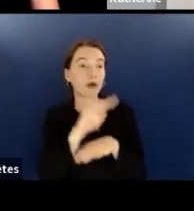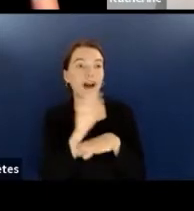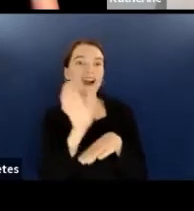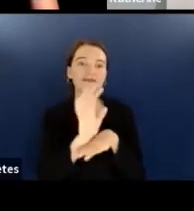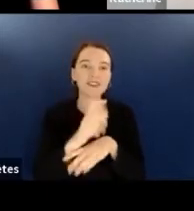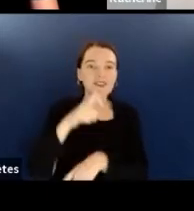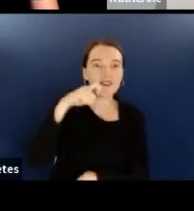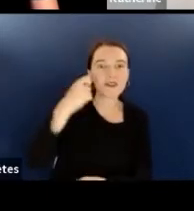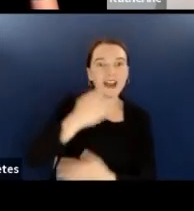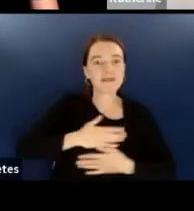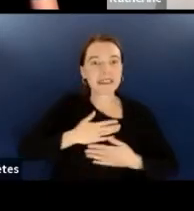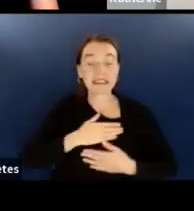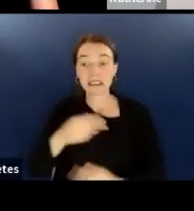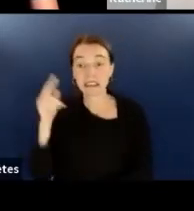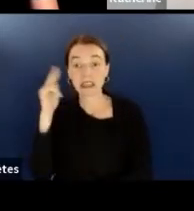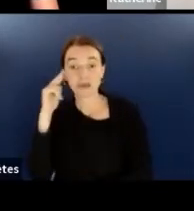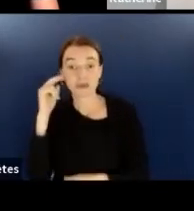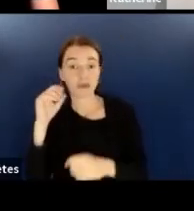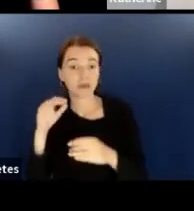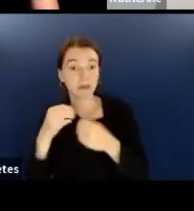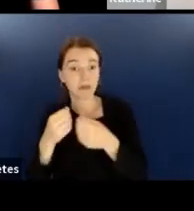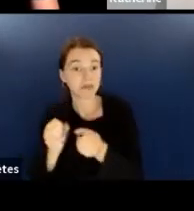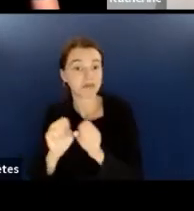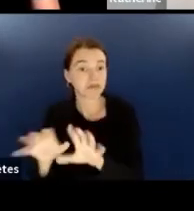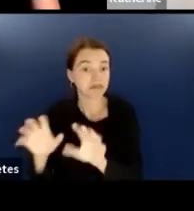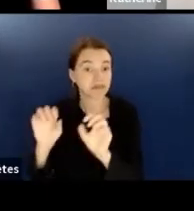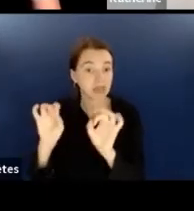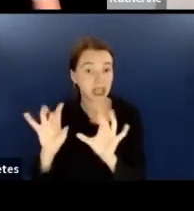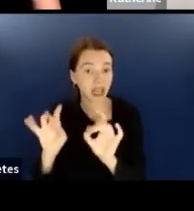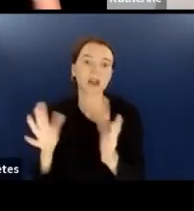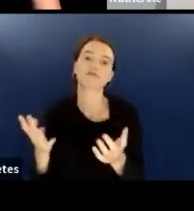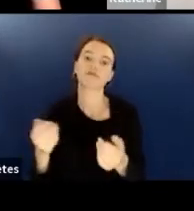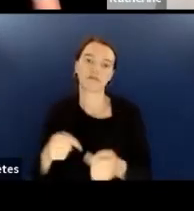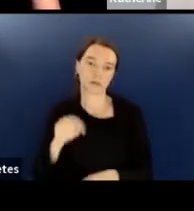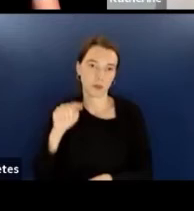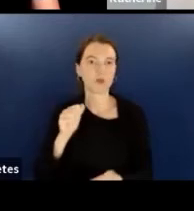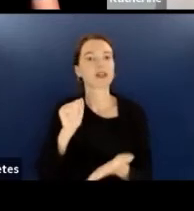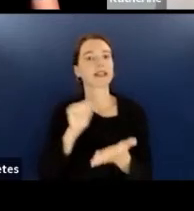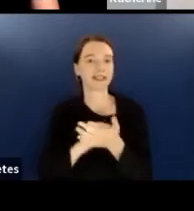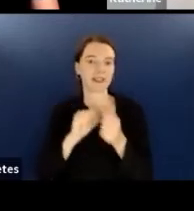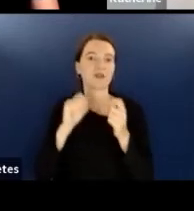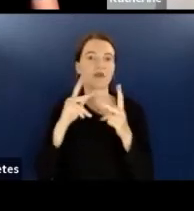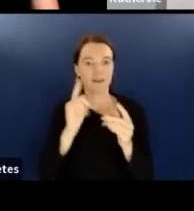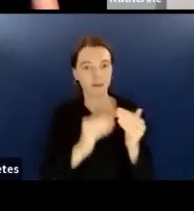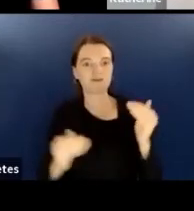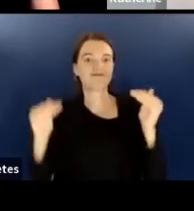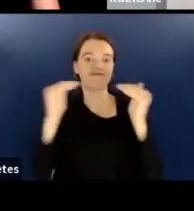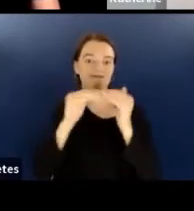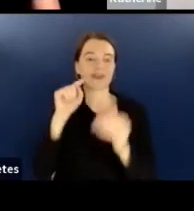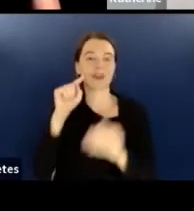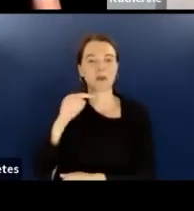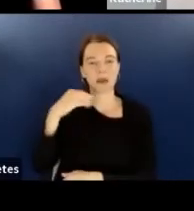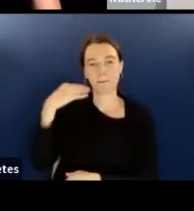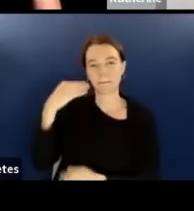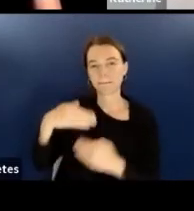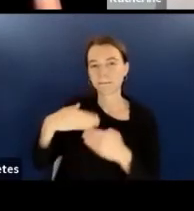entendent. Oui, c'est ça. Bon, et donc, là, à la suite de ça, on a commencé à essayer de développer un prototype qui